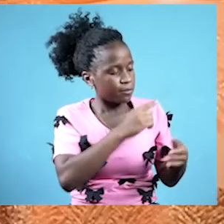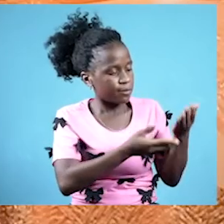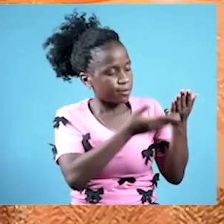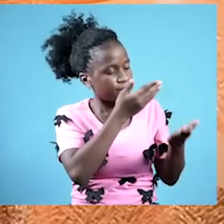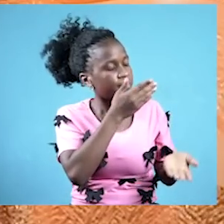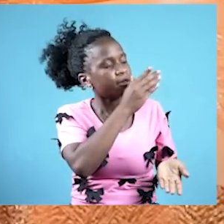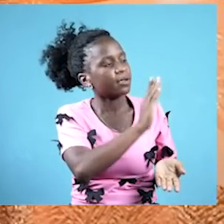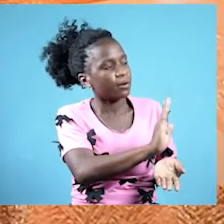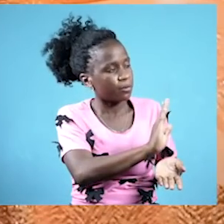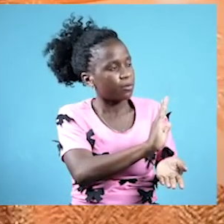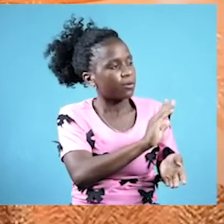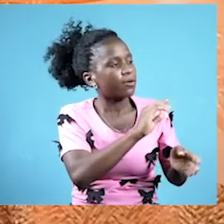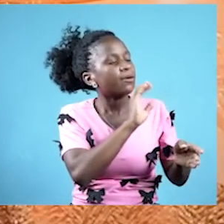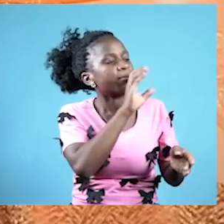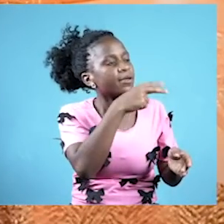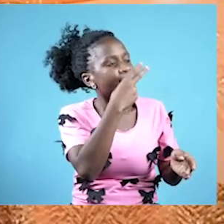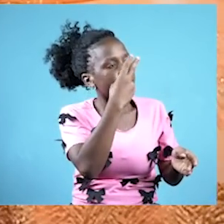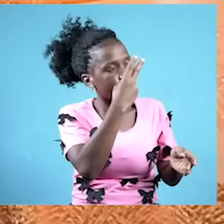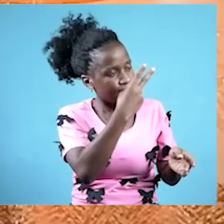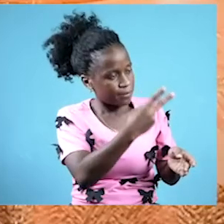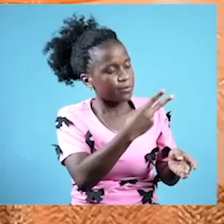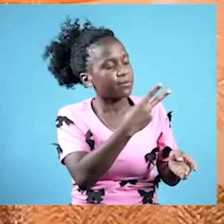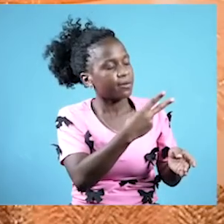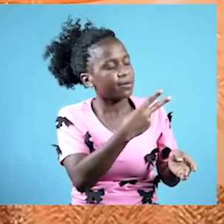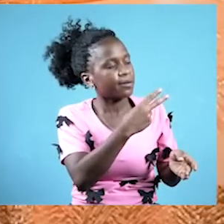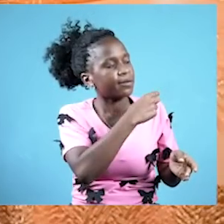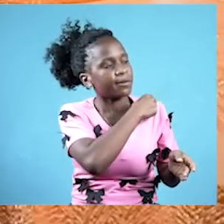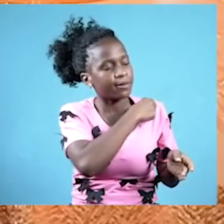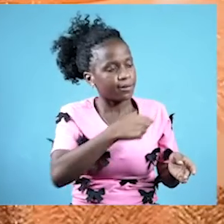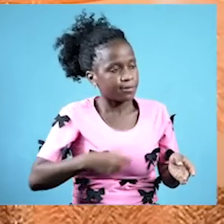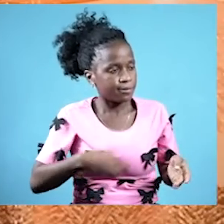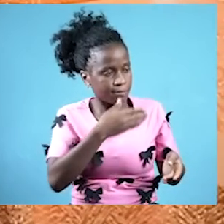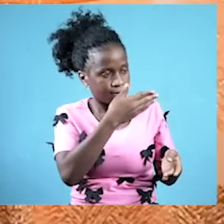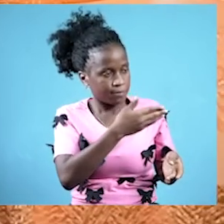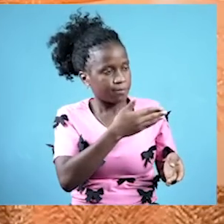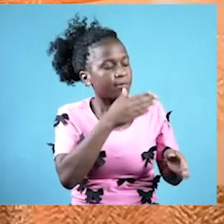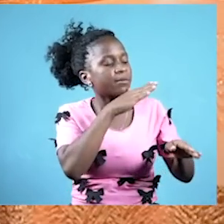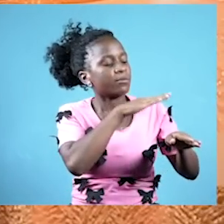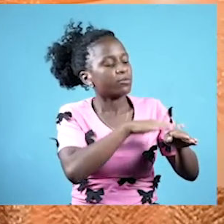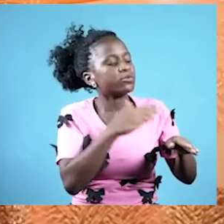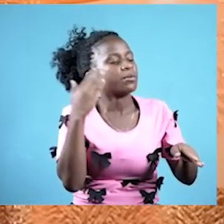umesambaza dawa feki za kufubaza virusi vya ukimwi.